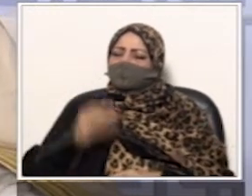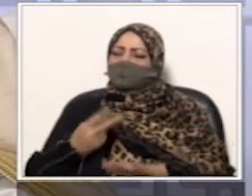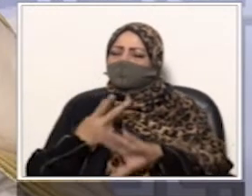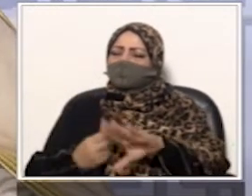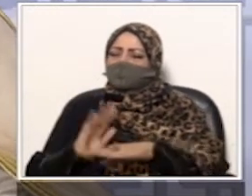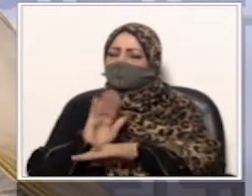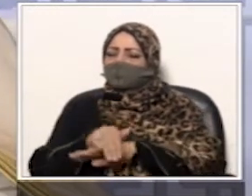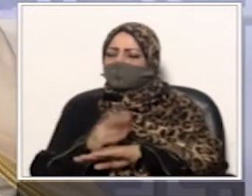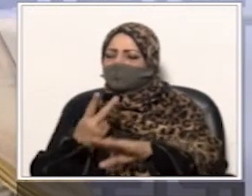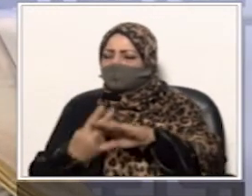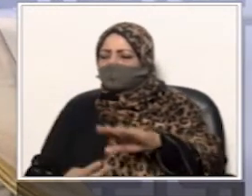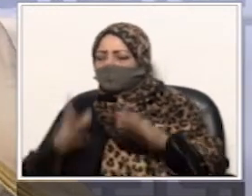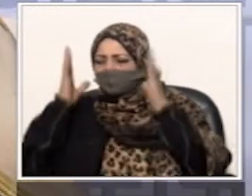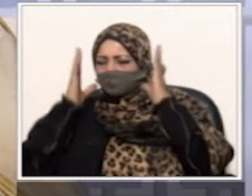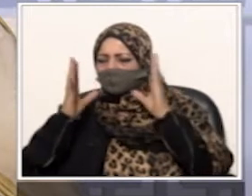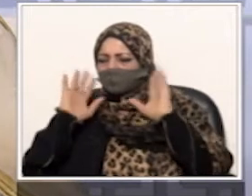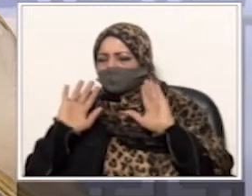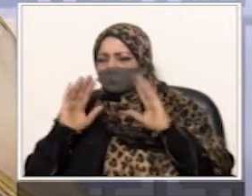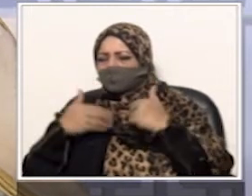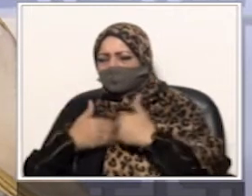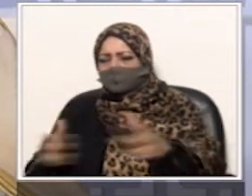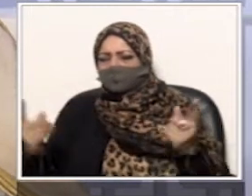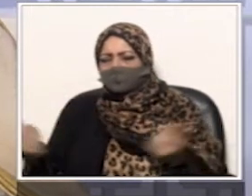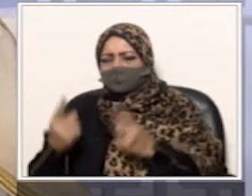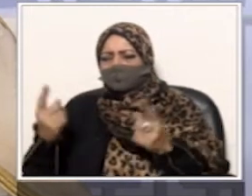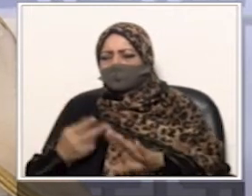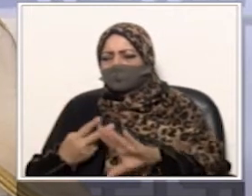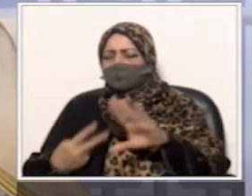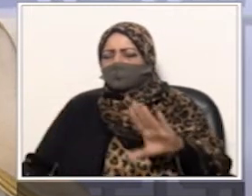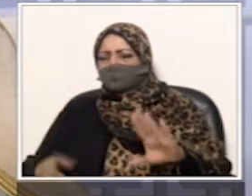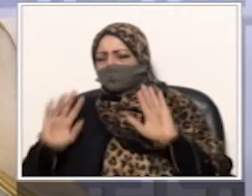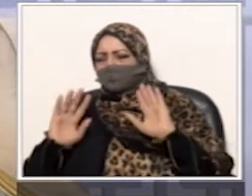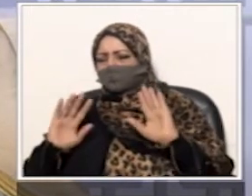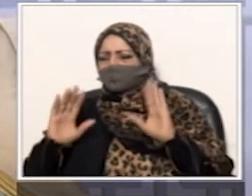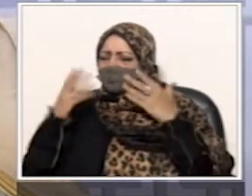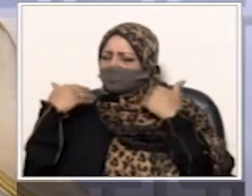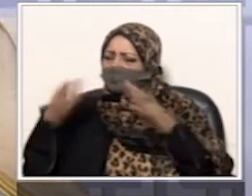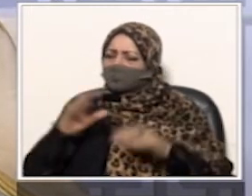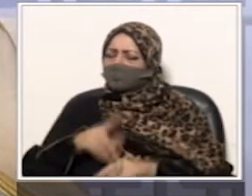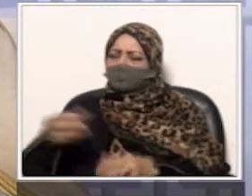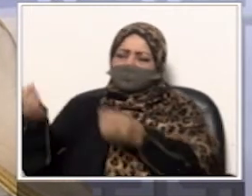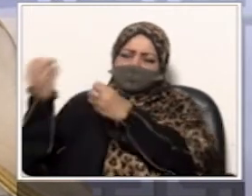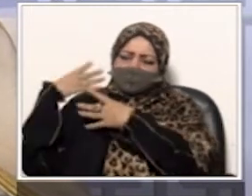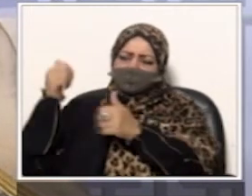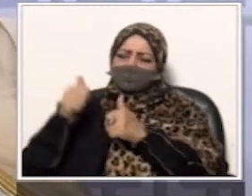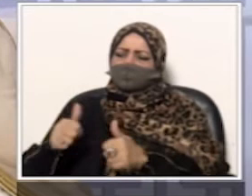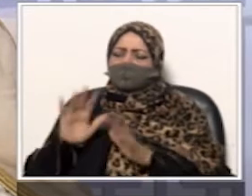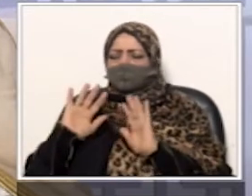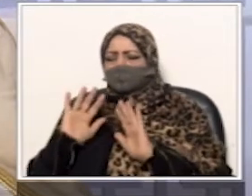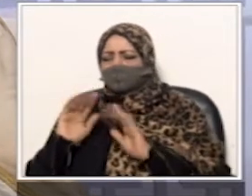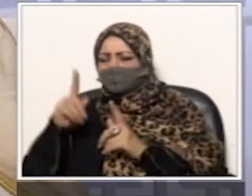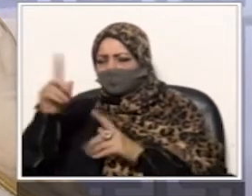هي أن تصلي ركعتين، هذا المقصود، سواء كانت يعني قبل العصر ولا بعد العصر، كانت في وقت منهي عنه فالوقت منهي